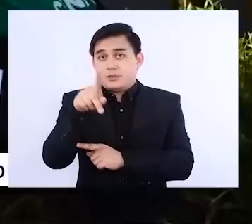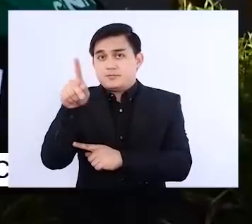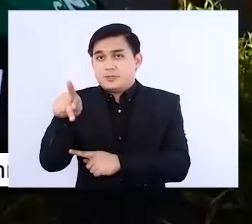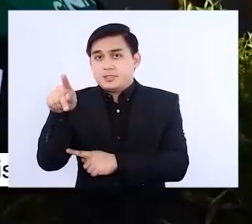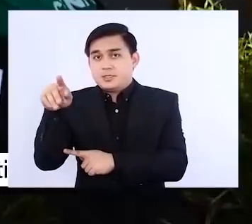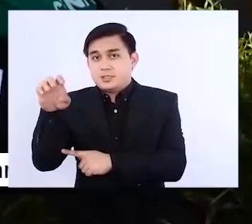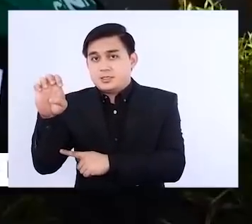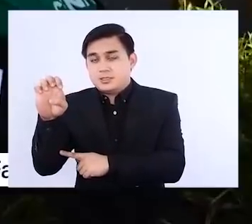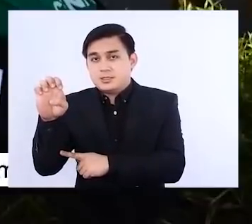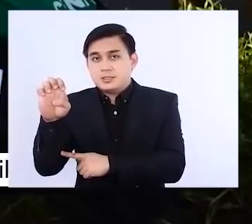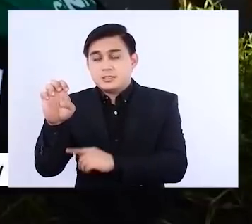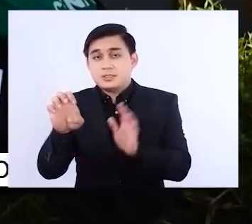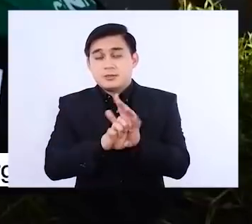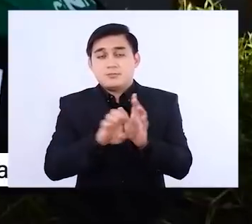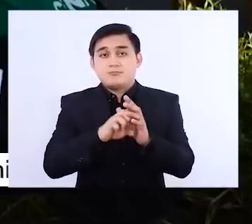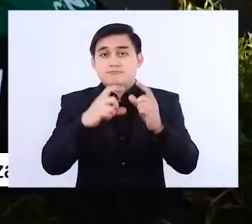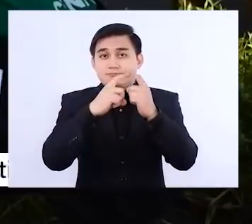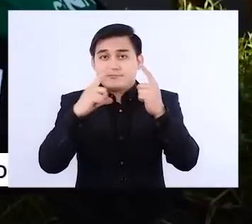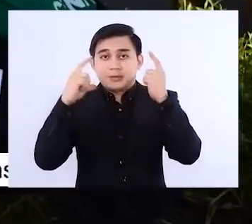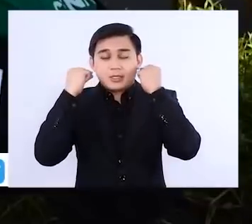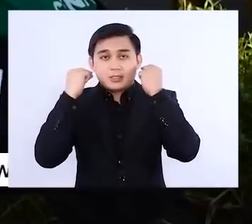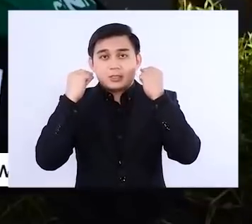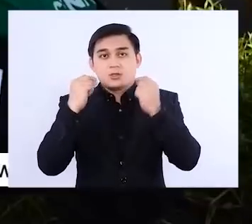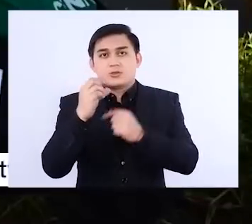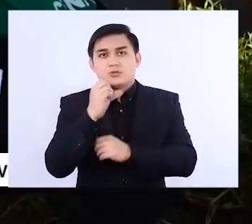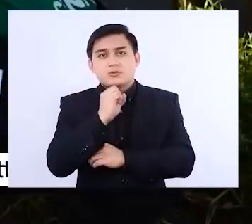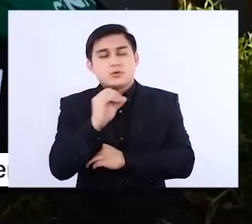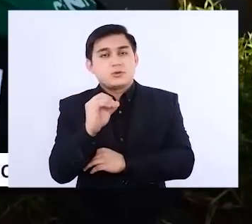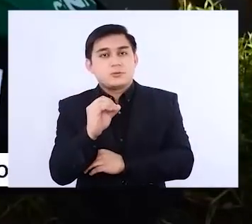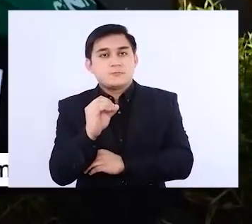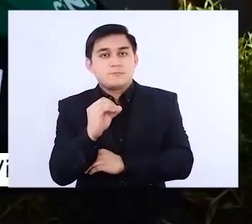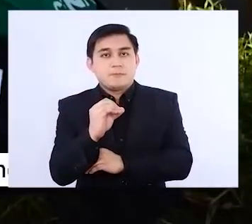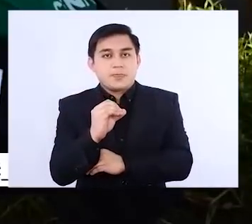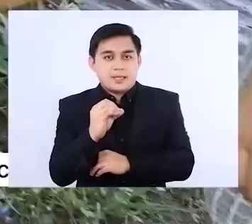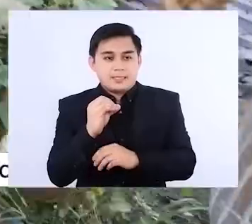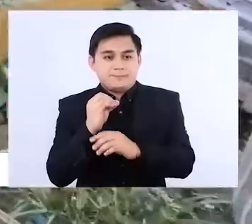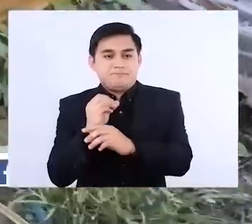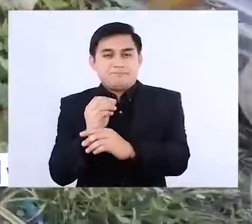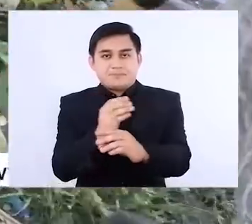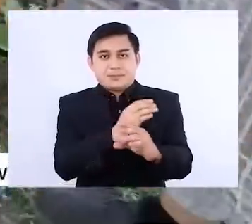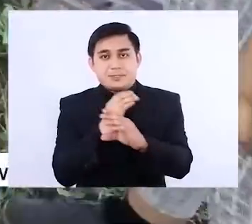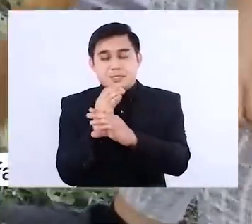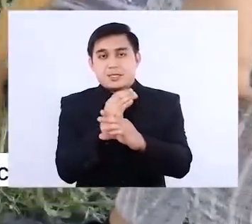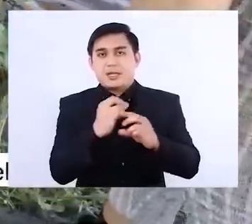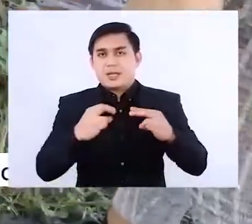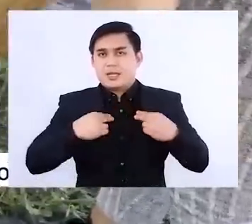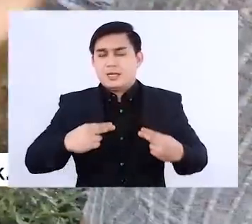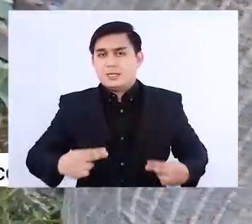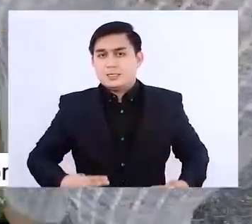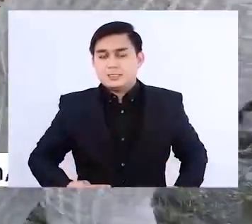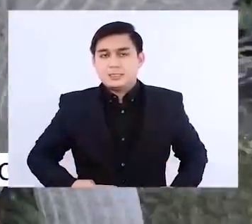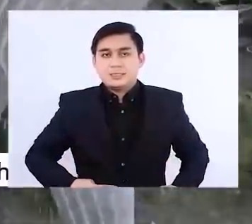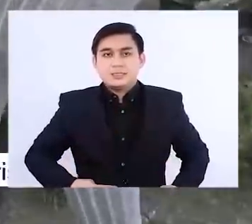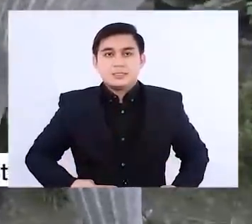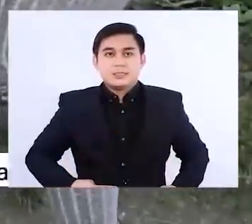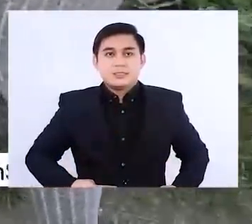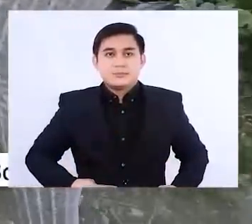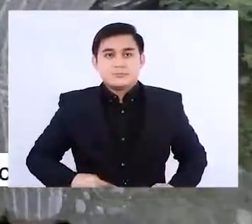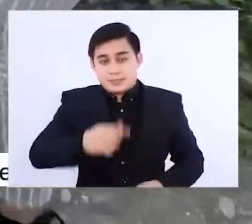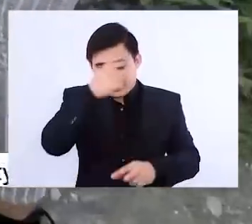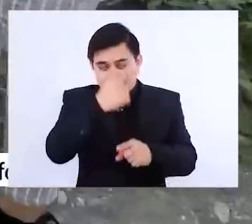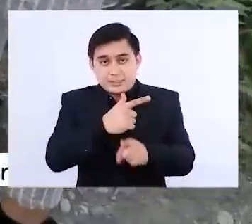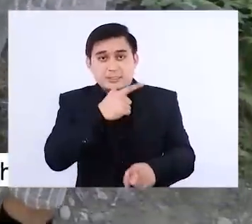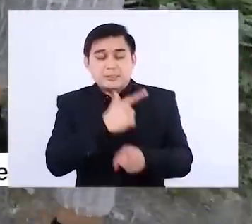protective equipment gaya ng face mask upang maingatan po ang kalusugan ng ating mga